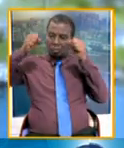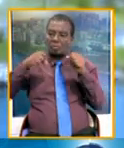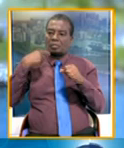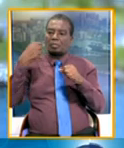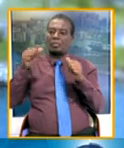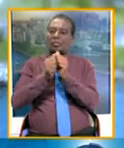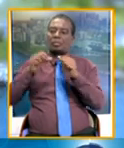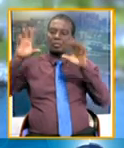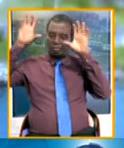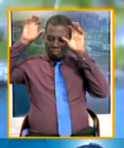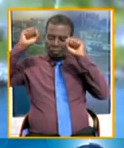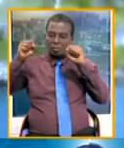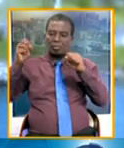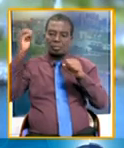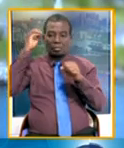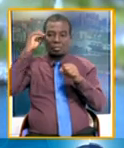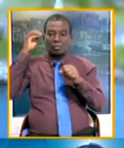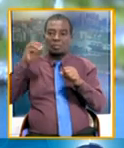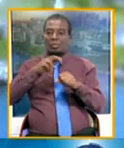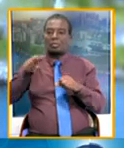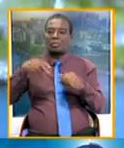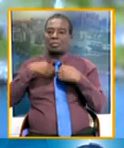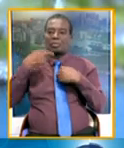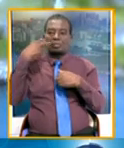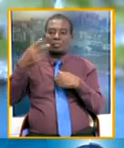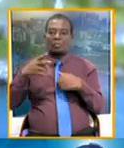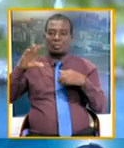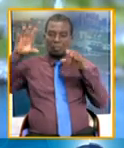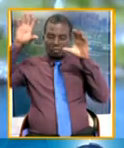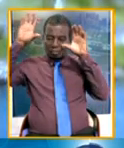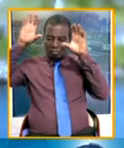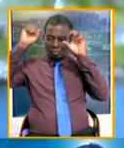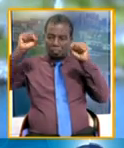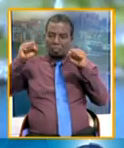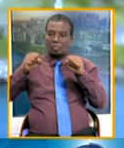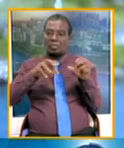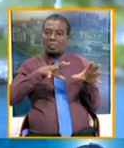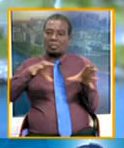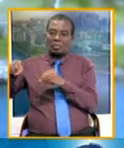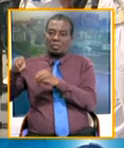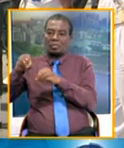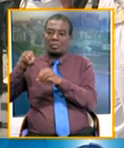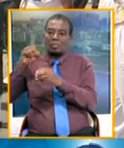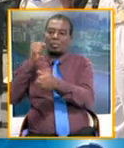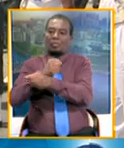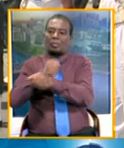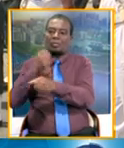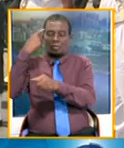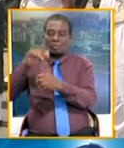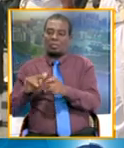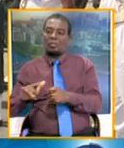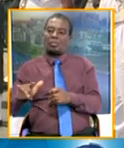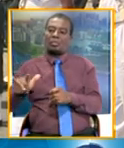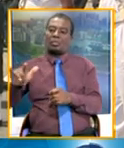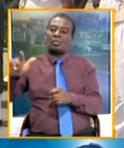président Alassane Ouattara. Vous allez encore voir ces images. Le président Alassane Ouattara en train de quitter Abidjan pour se rendre à